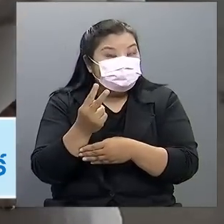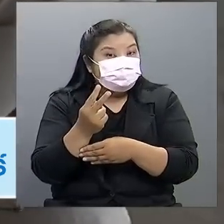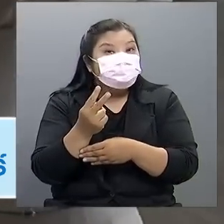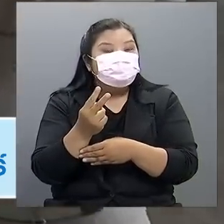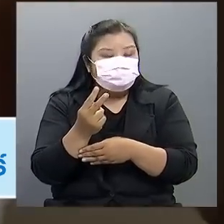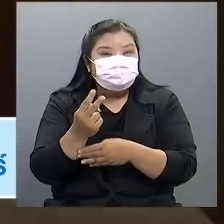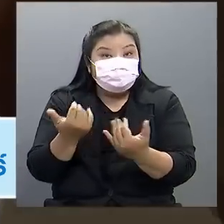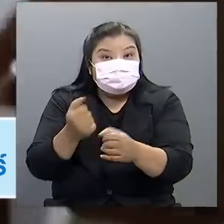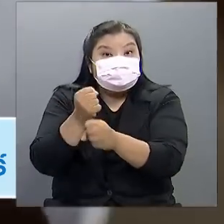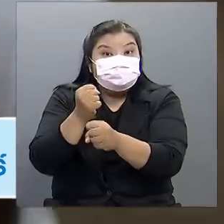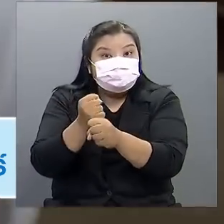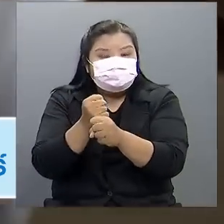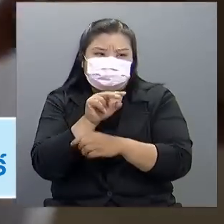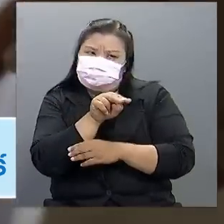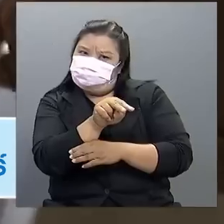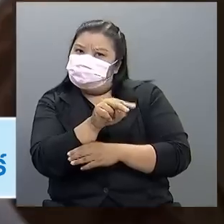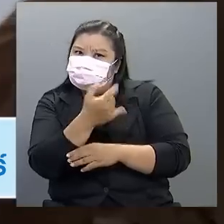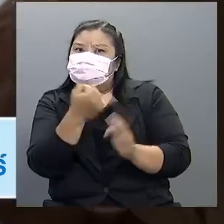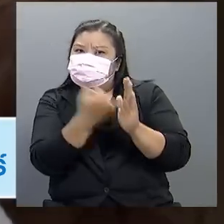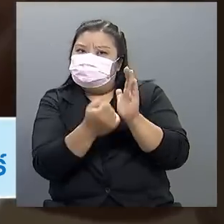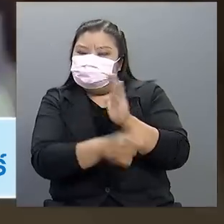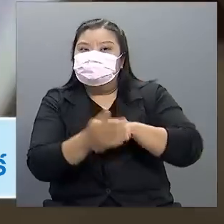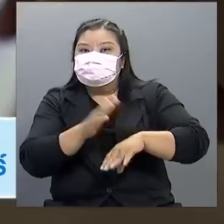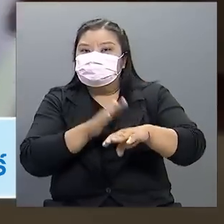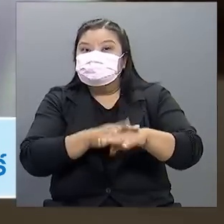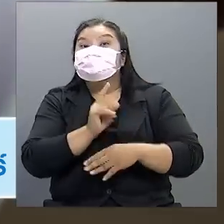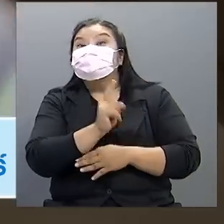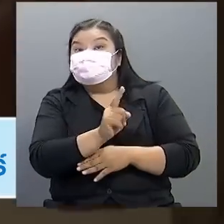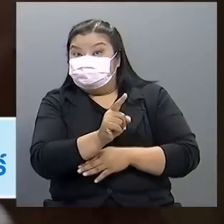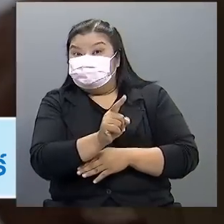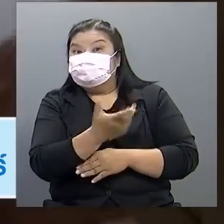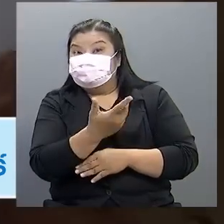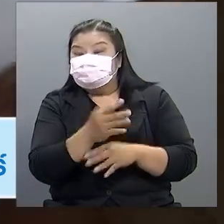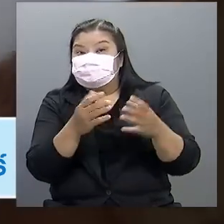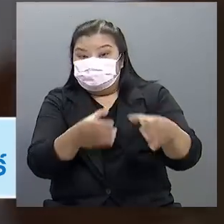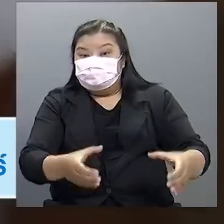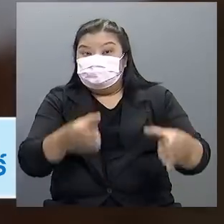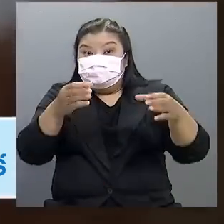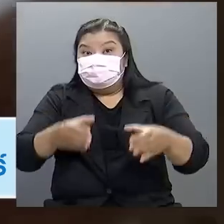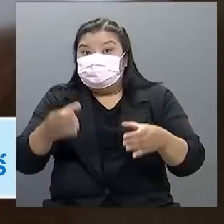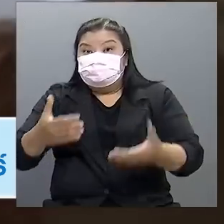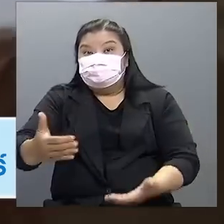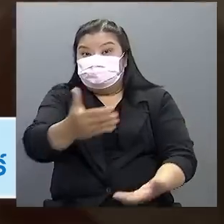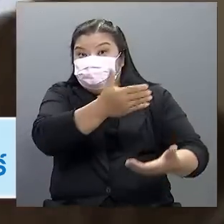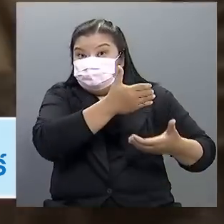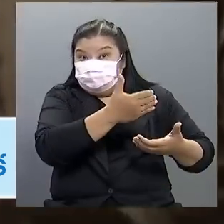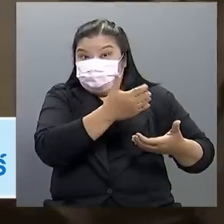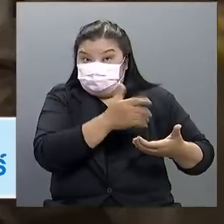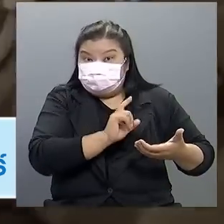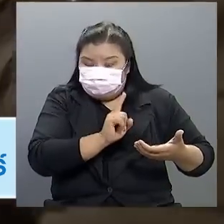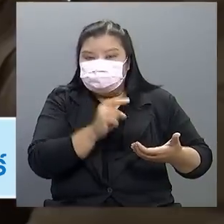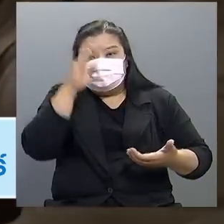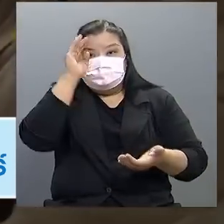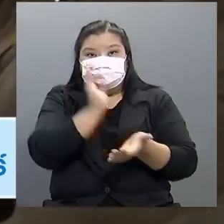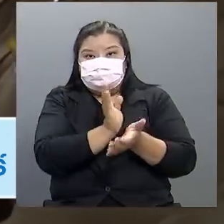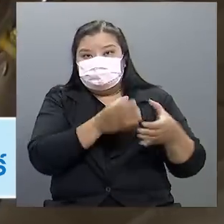ัิหน้าที่ก็ได้กลาวโทษกัผู้กระทำความผิดและอายัตของกลางส่พนังานสอสวนสถานีตำรจผู้ท